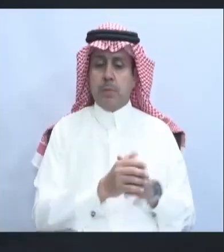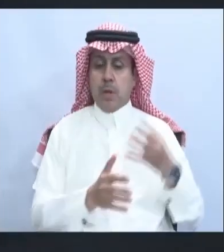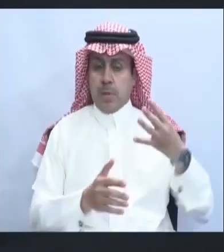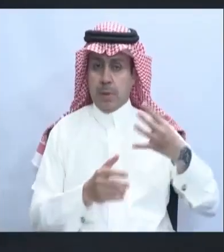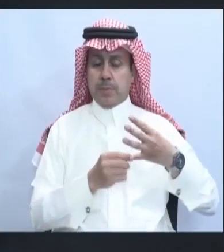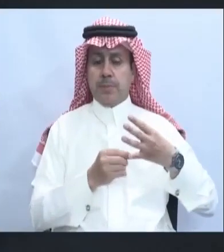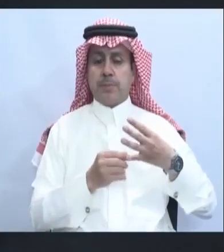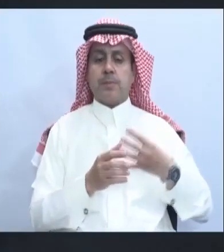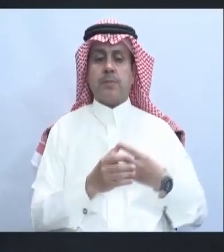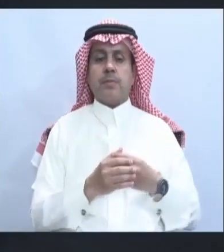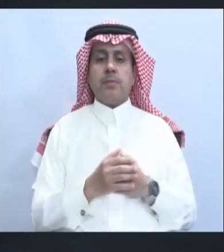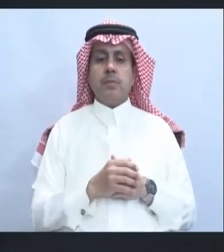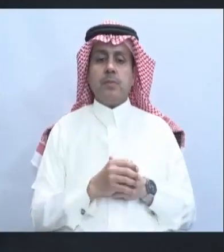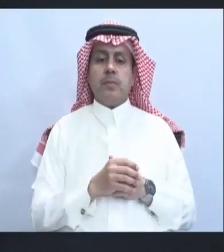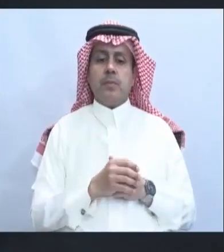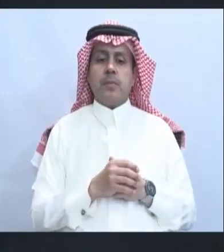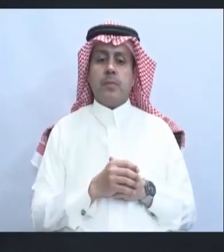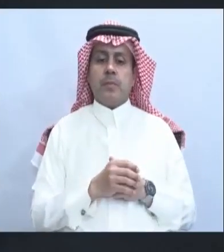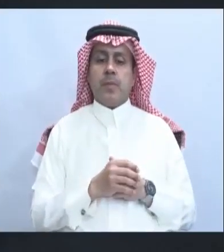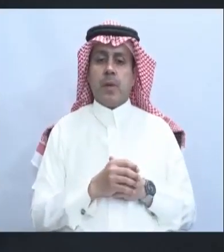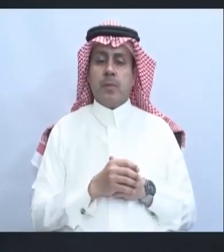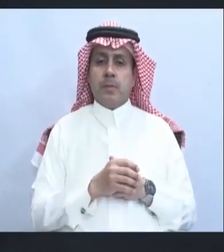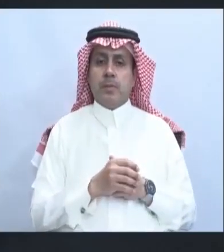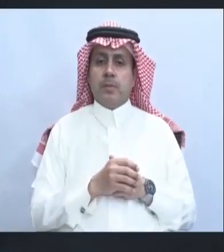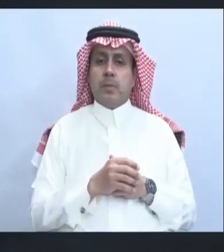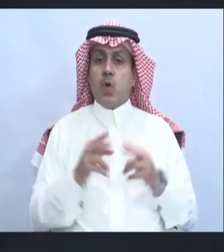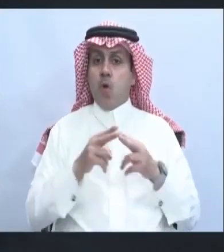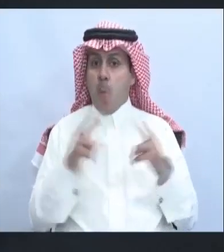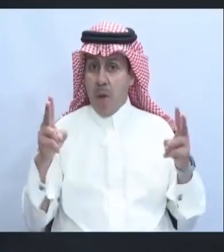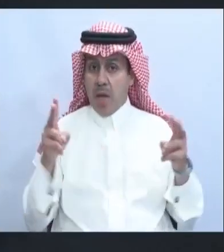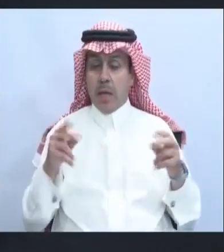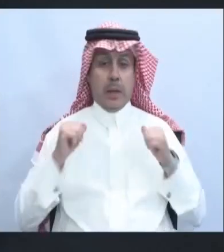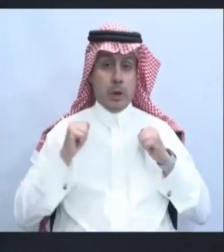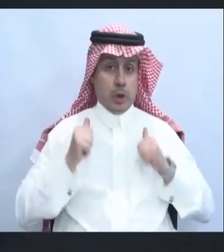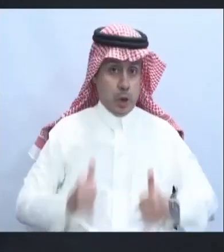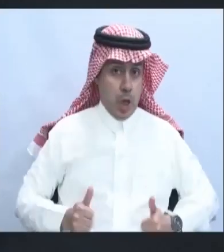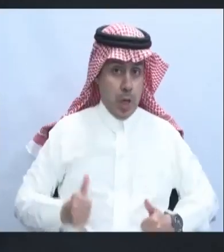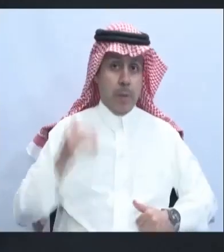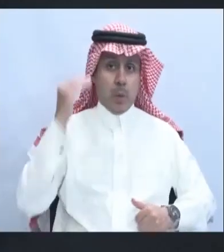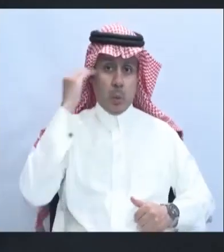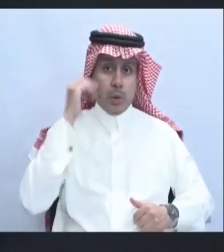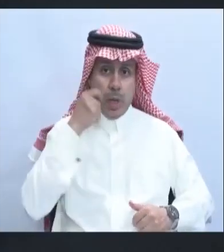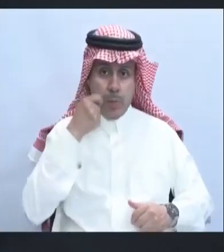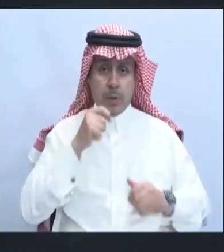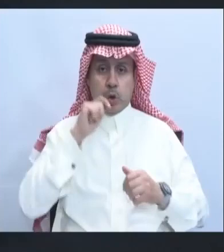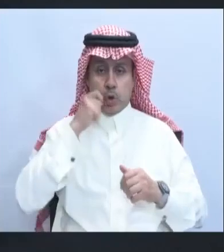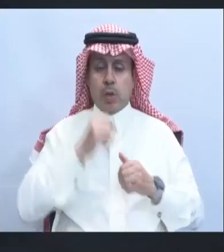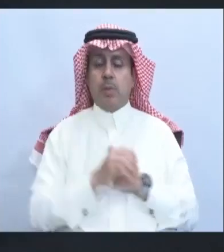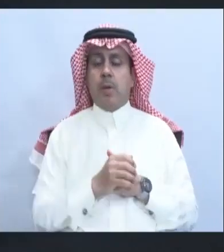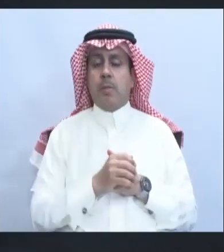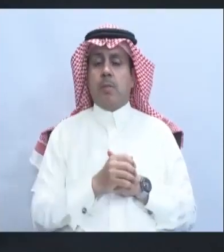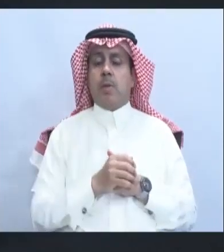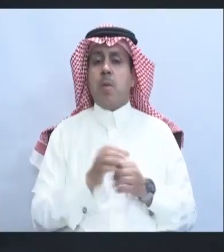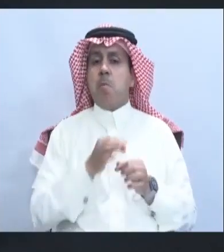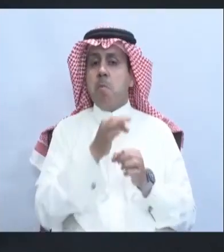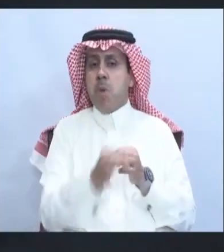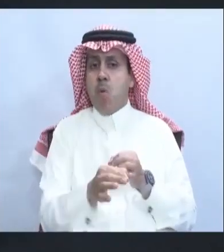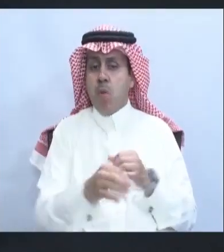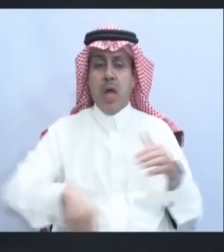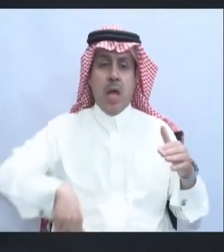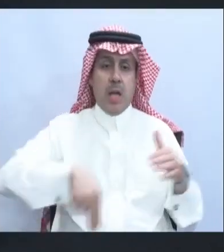الى هدف اخر من هذه الاهداف وهو ان يبين الطالب والطالبه موضع العده اذا هذه